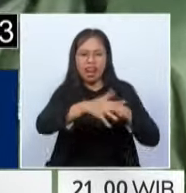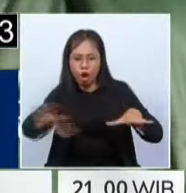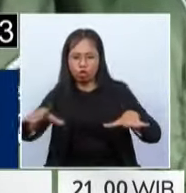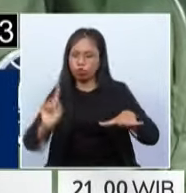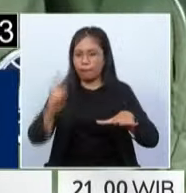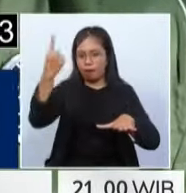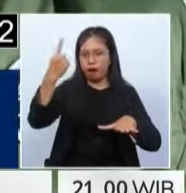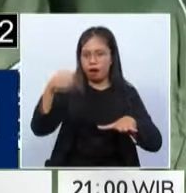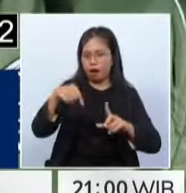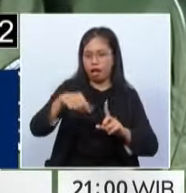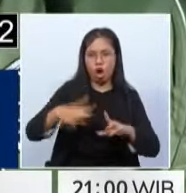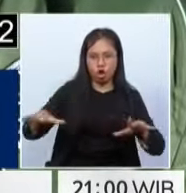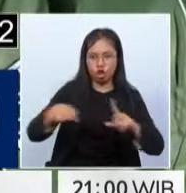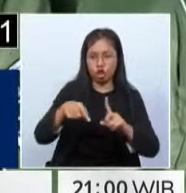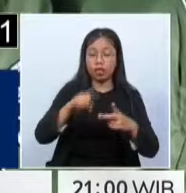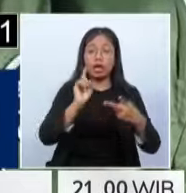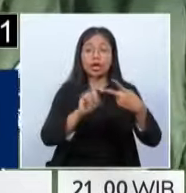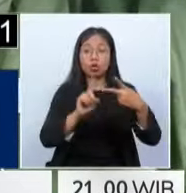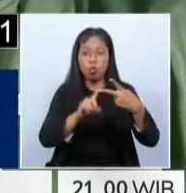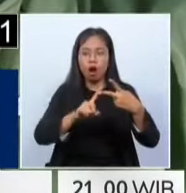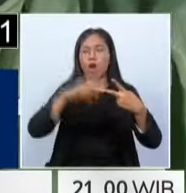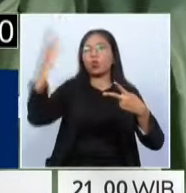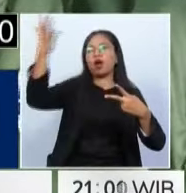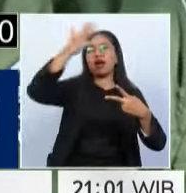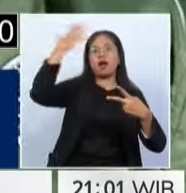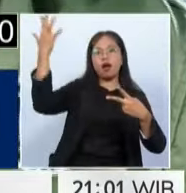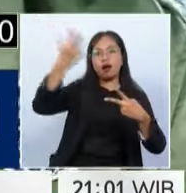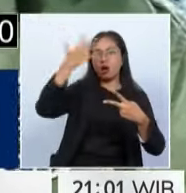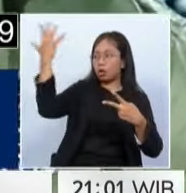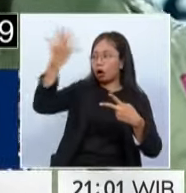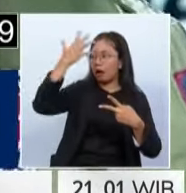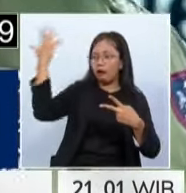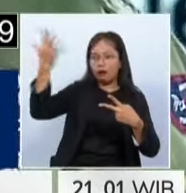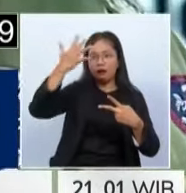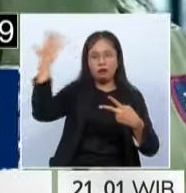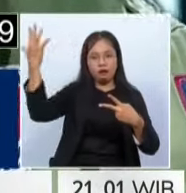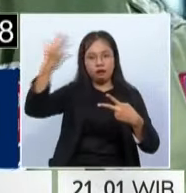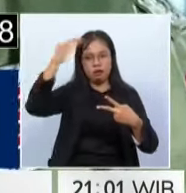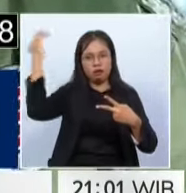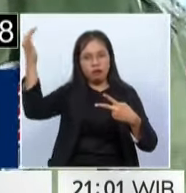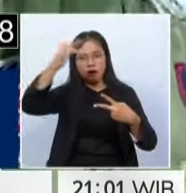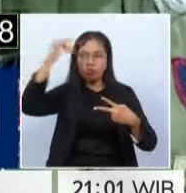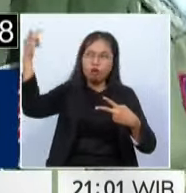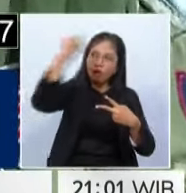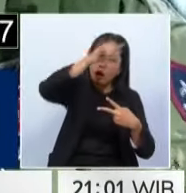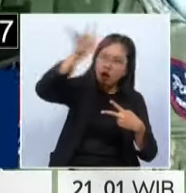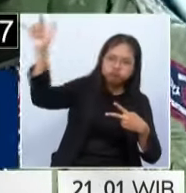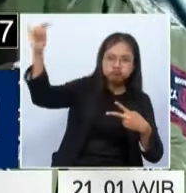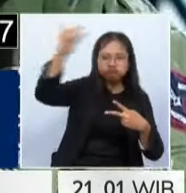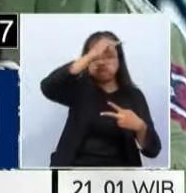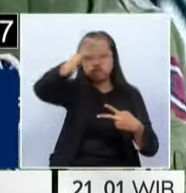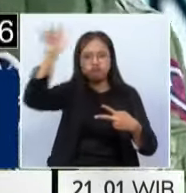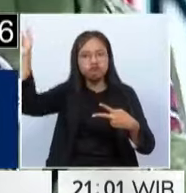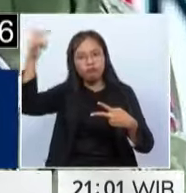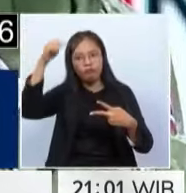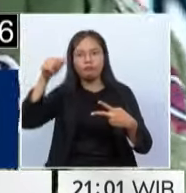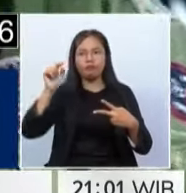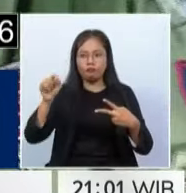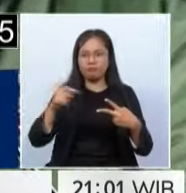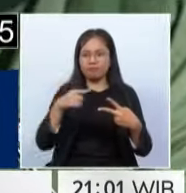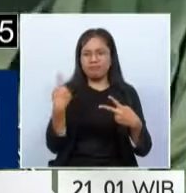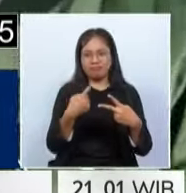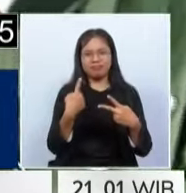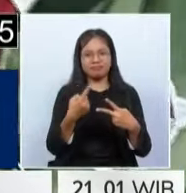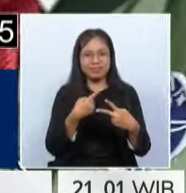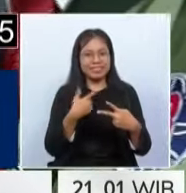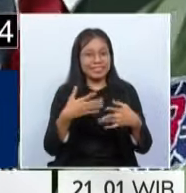berikutnya tentu udara Kenapa udara kami tidak bisa Pak dan saya senang kalau nanti bapak dalam forum ini